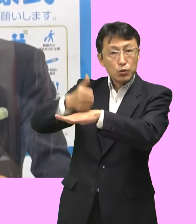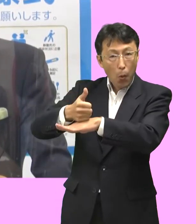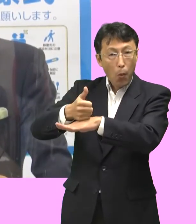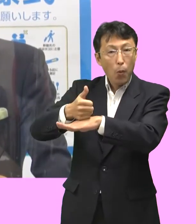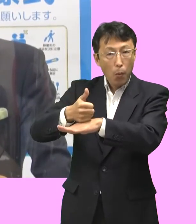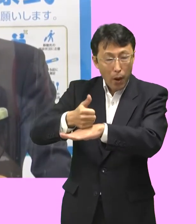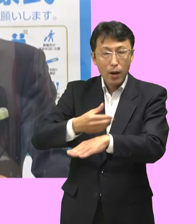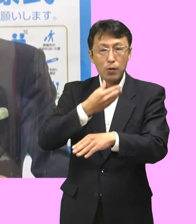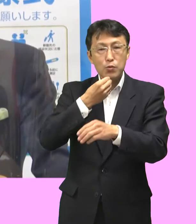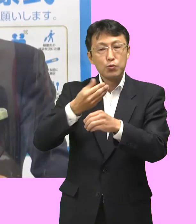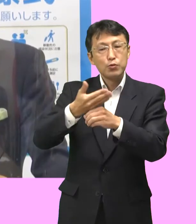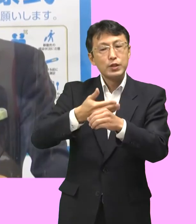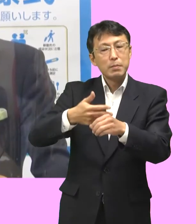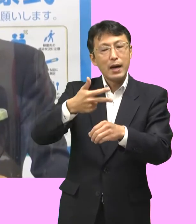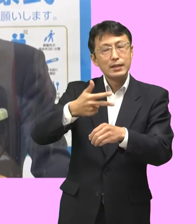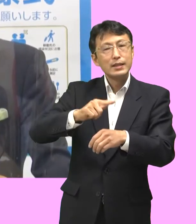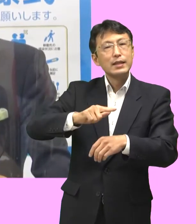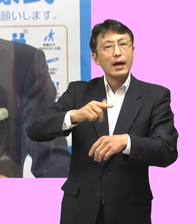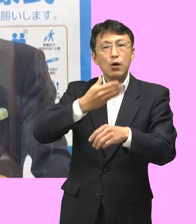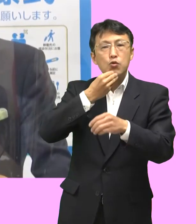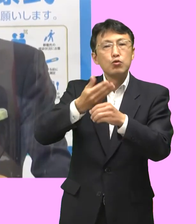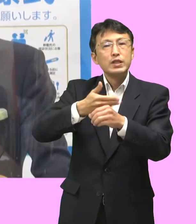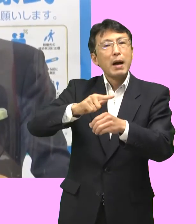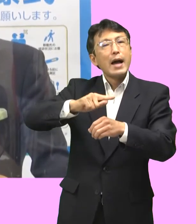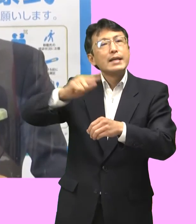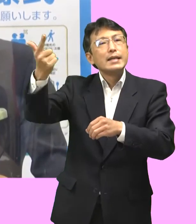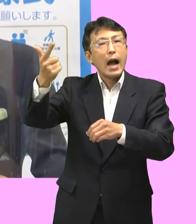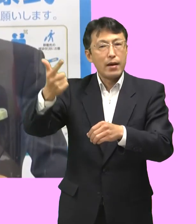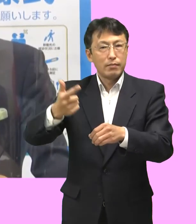と理解などおっしゃってきましたけれども、はい、改め